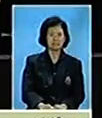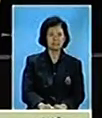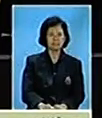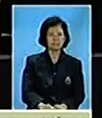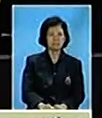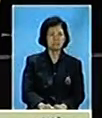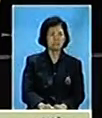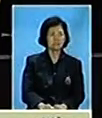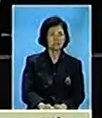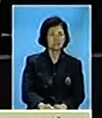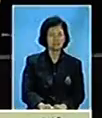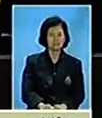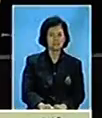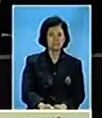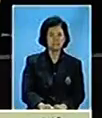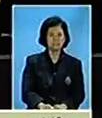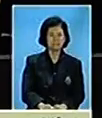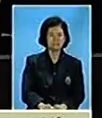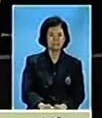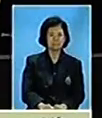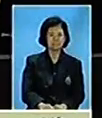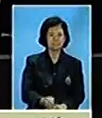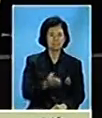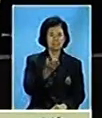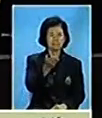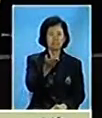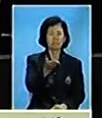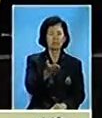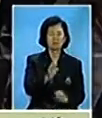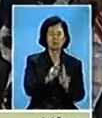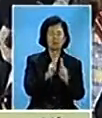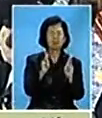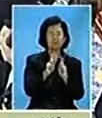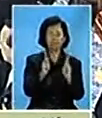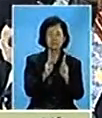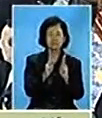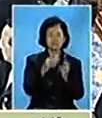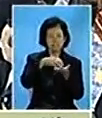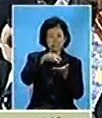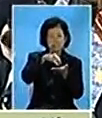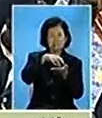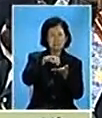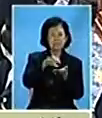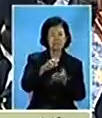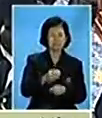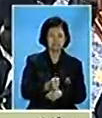ไมค์ช็อตนะฮะเชิญกรรมธิการชี้แจงครับ กราบเรียนท่าน